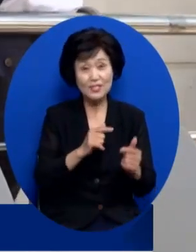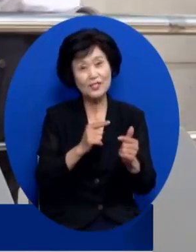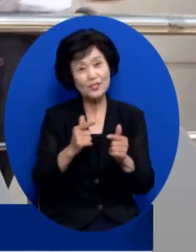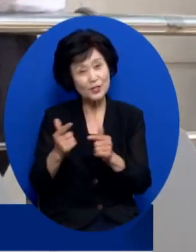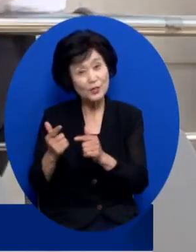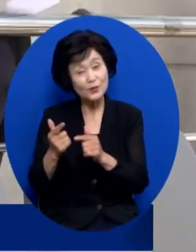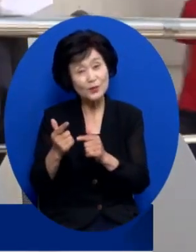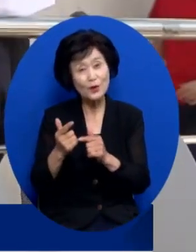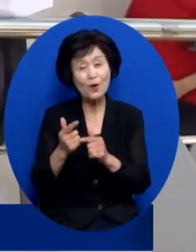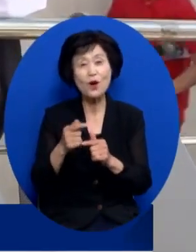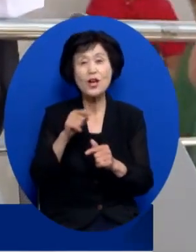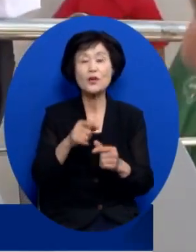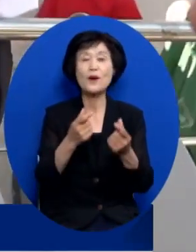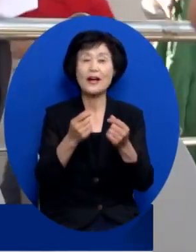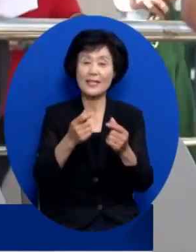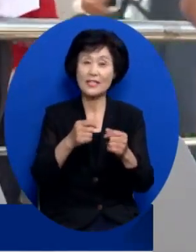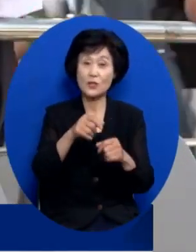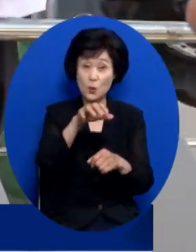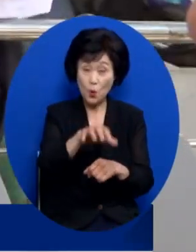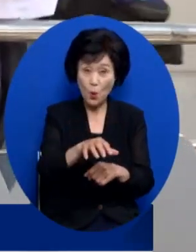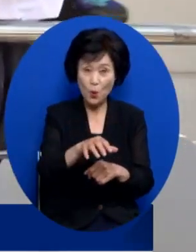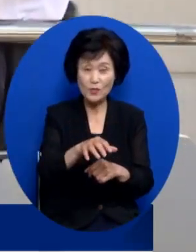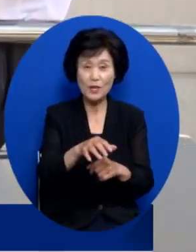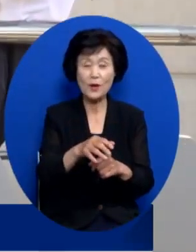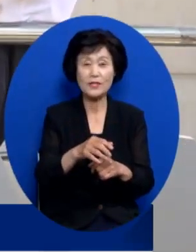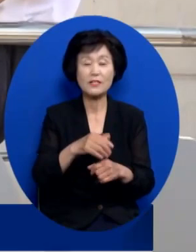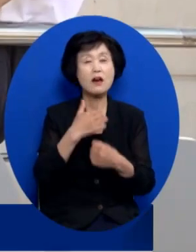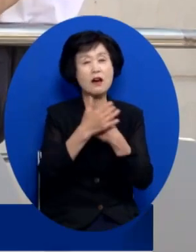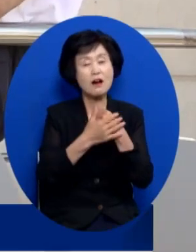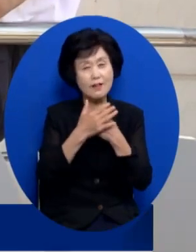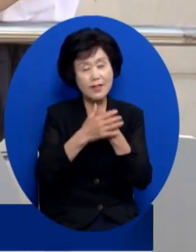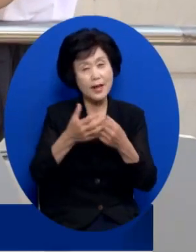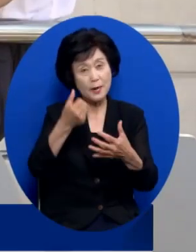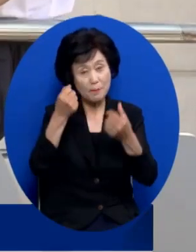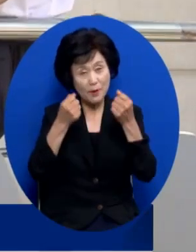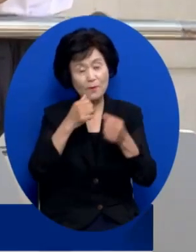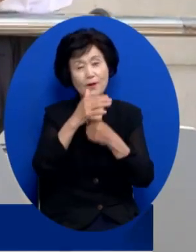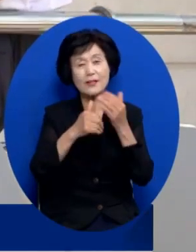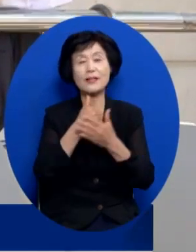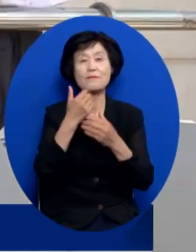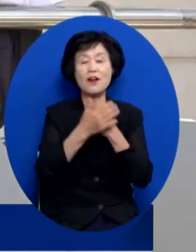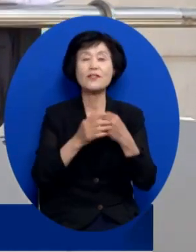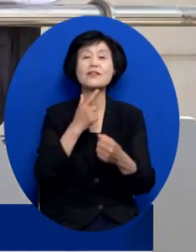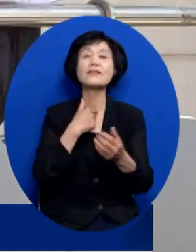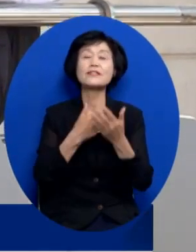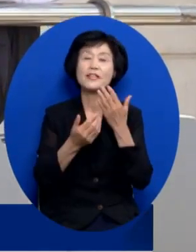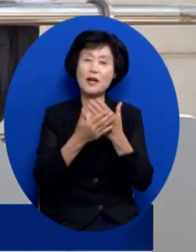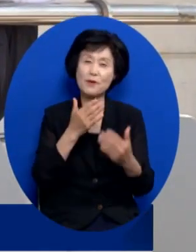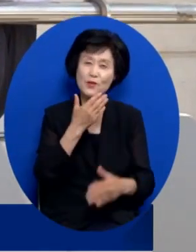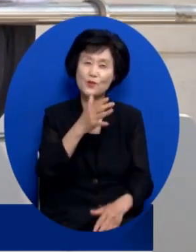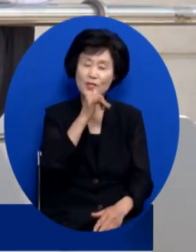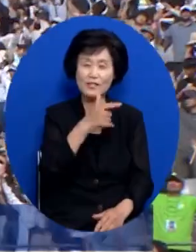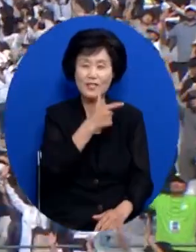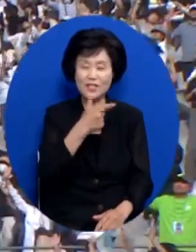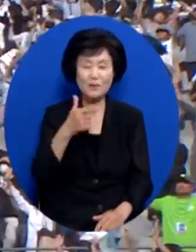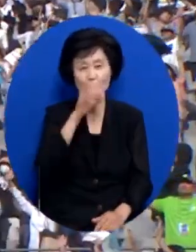이렇게 이런 자리를 함께 느낄 수 있고 또 하나님 은혜를 함께 체험할 수 있어서 더 좋았던 것